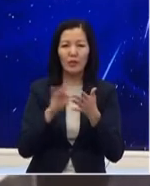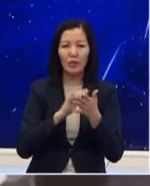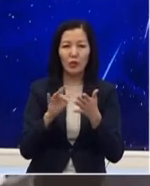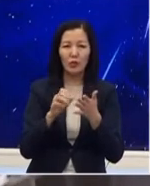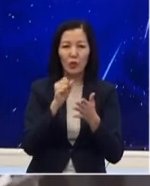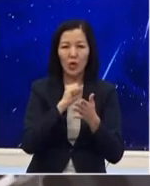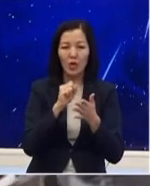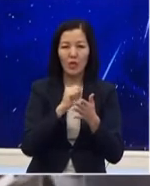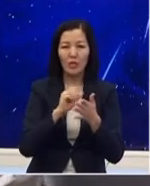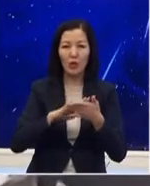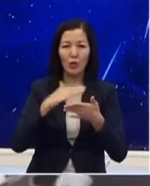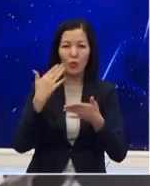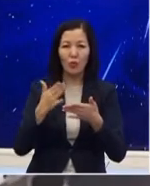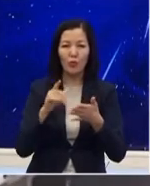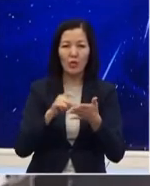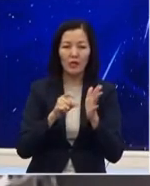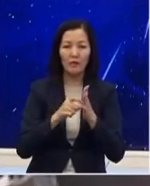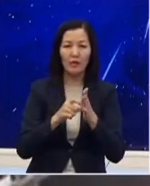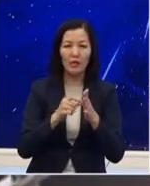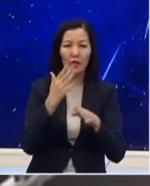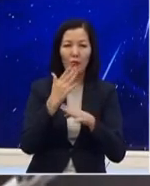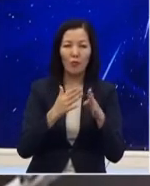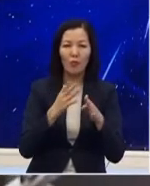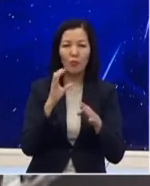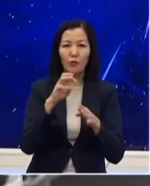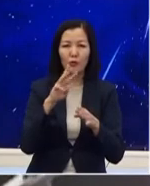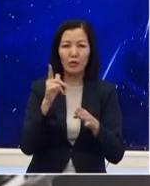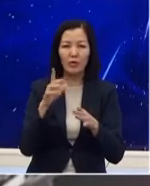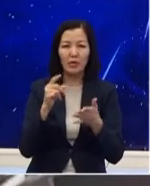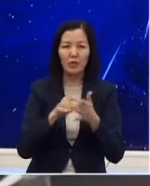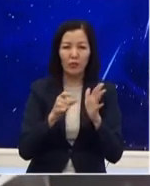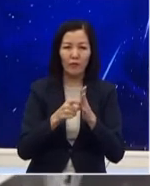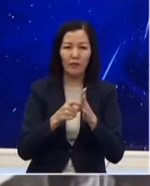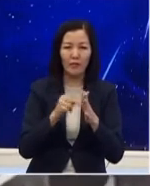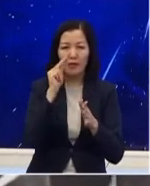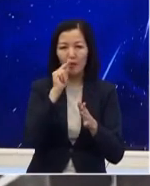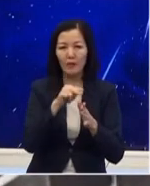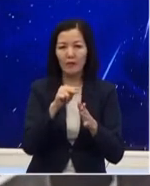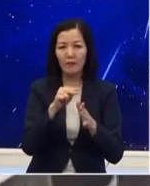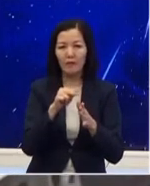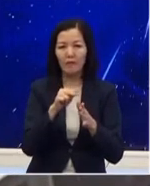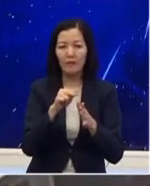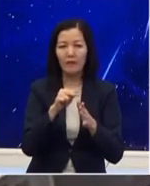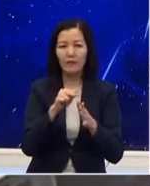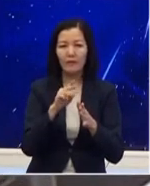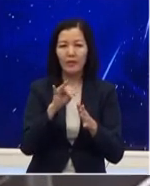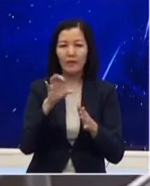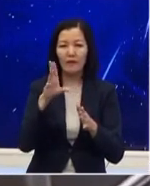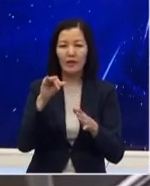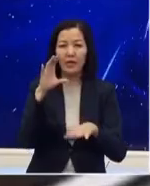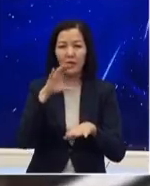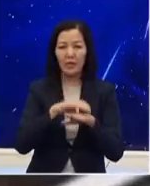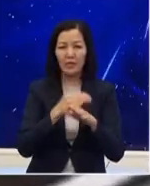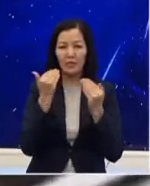счету кража ноутбука из квартиры и 500 000 тенге из офиса. Подозреваемый водворен в ИВС